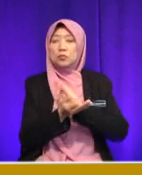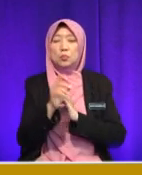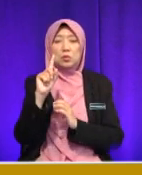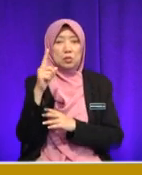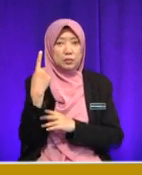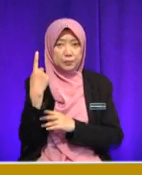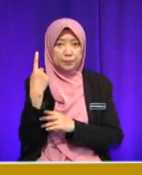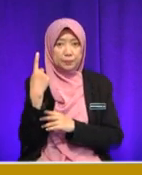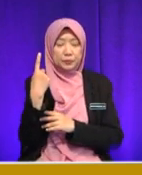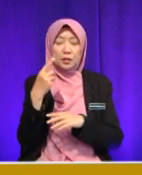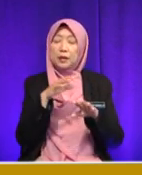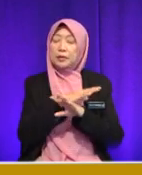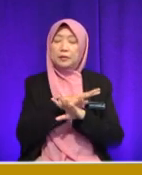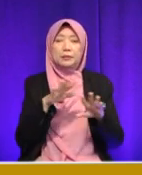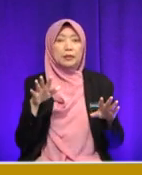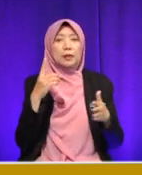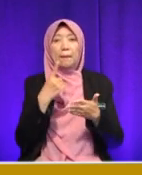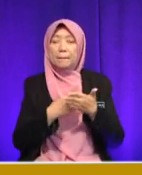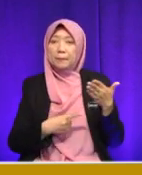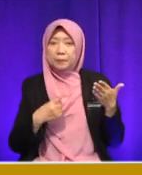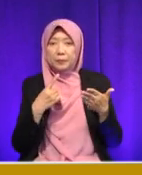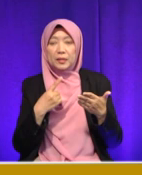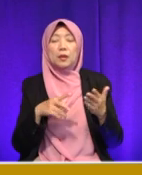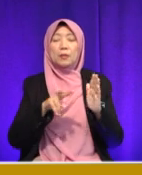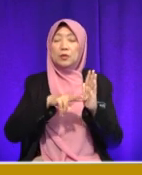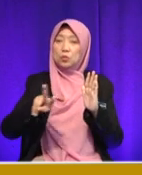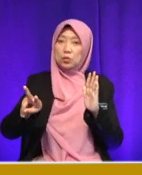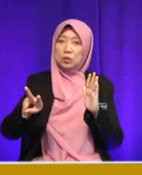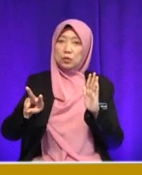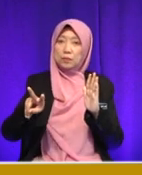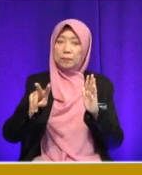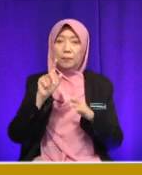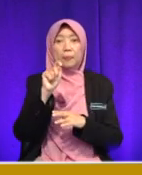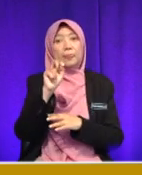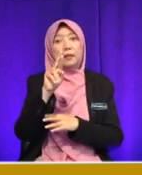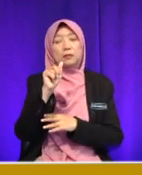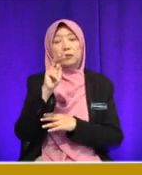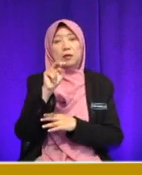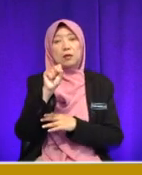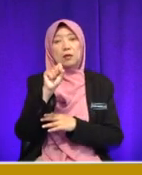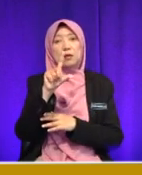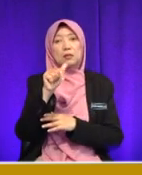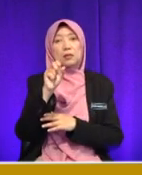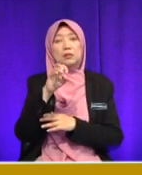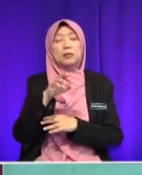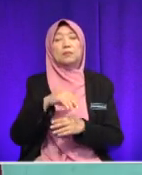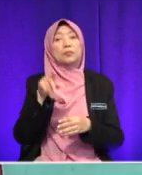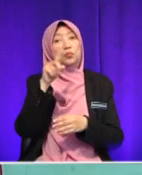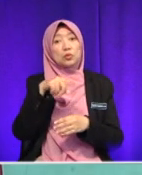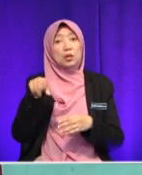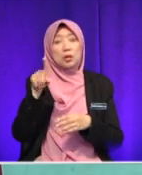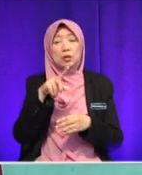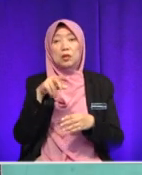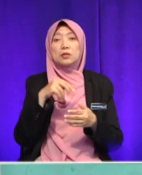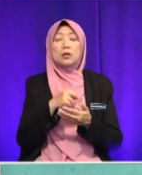sahaja. Tak kisahlah transformasi apa, mungkin pantulan dengan translasi, pantulan dengan putaran, putaran